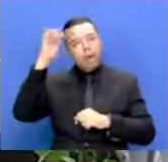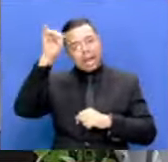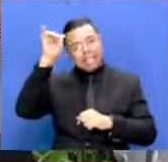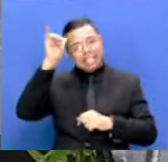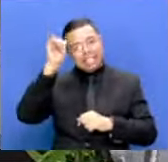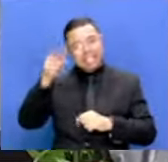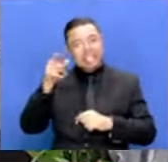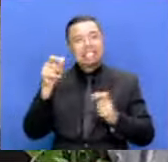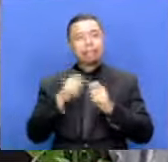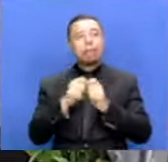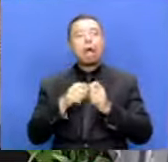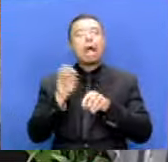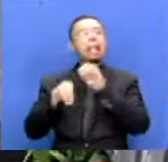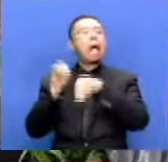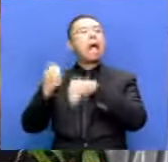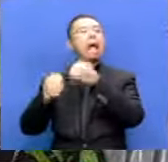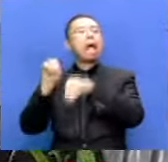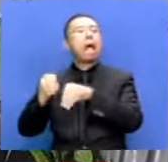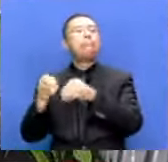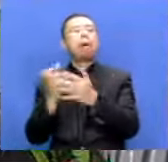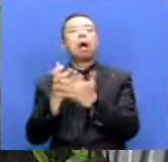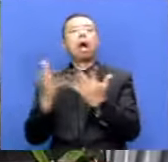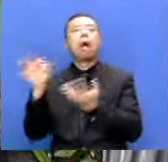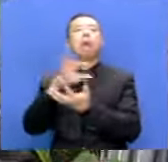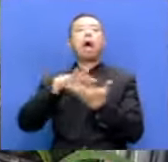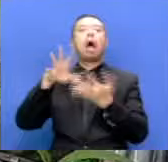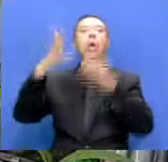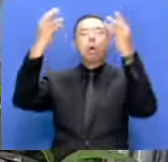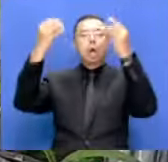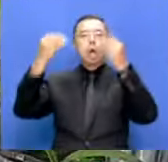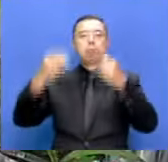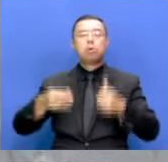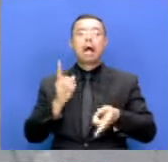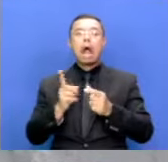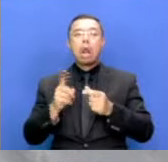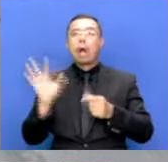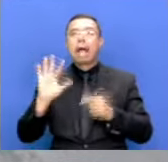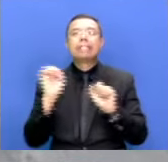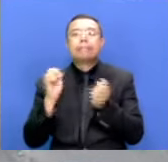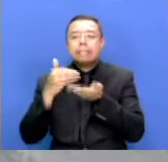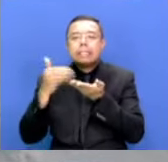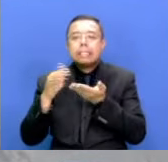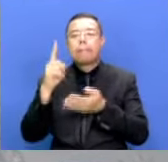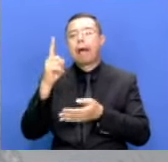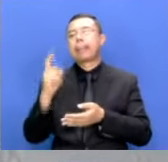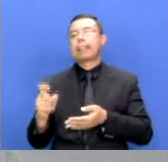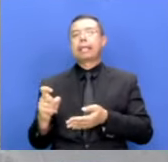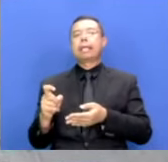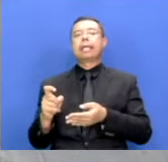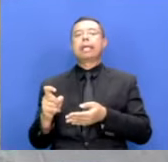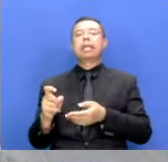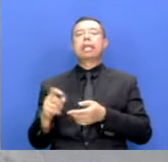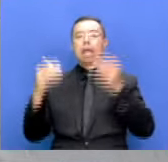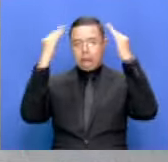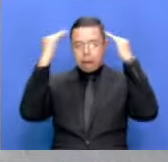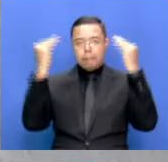itu mengakibatkan tanaman pertanian warga terkena abu dan bila tidak dibersihkan akan mati dan membuat